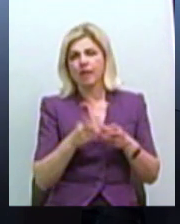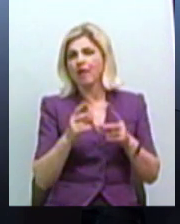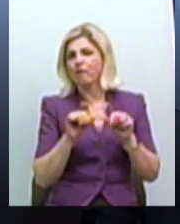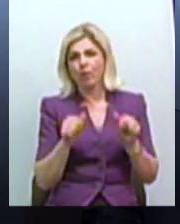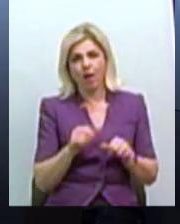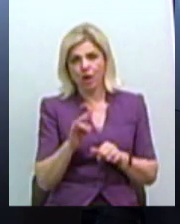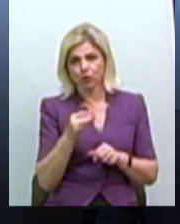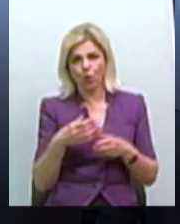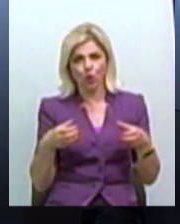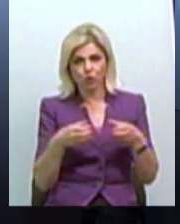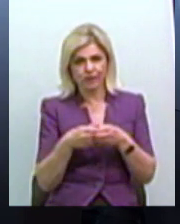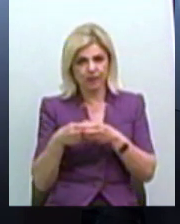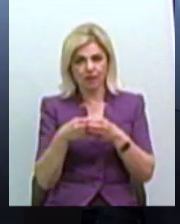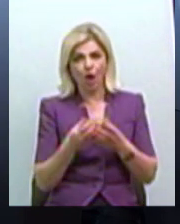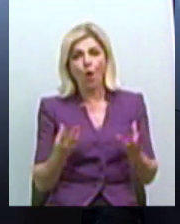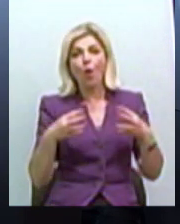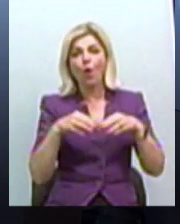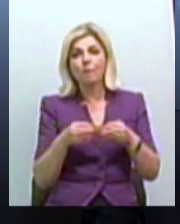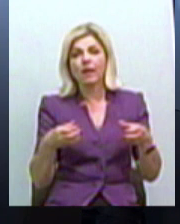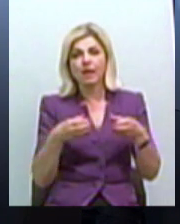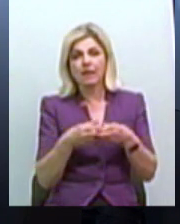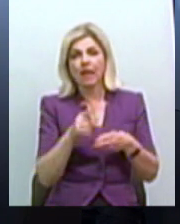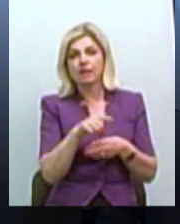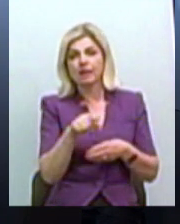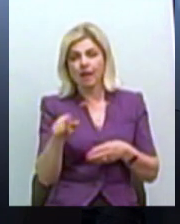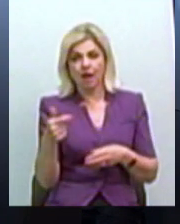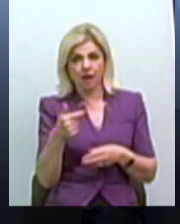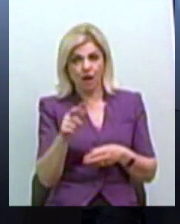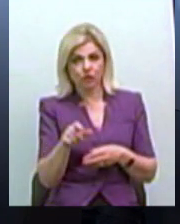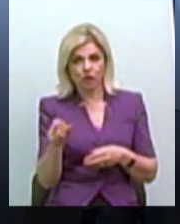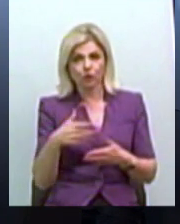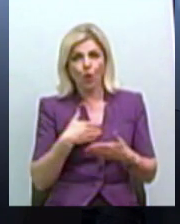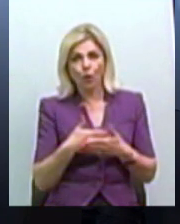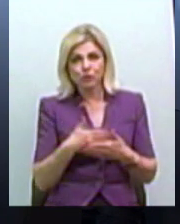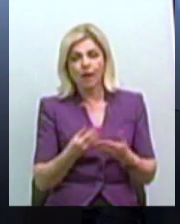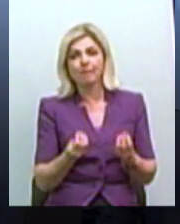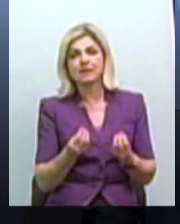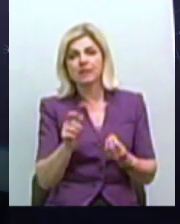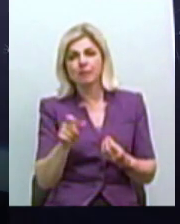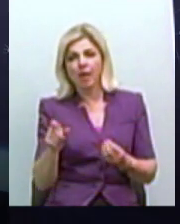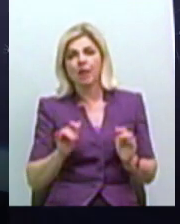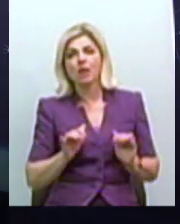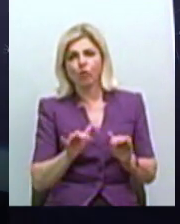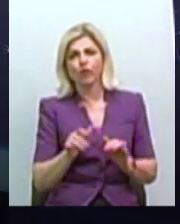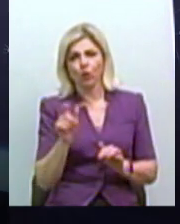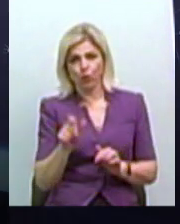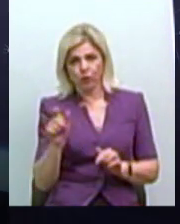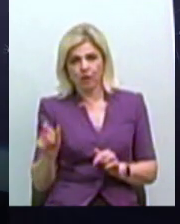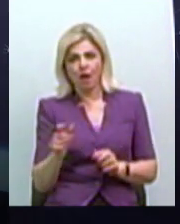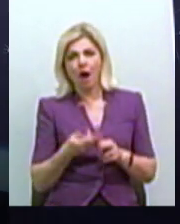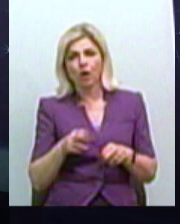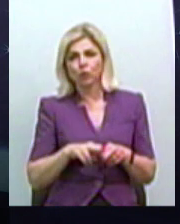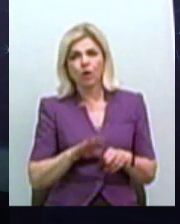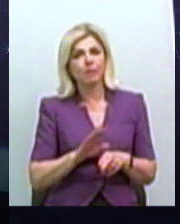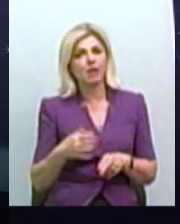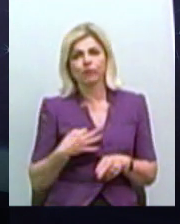создание объединения тех граждан, тех общественников, тех бизнесменов, деловых людей, которым не все равно, что будет